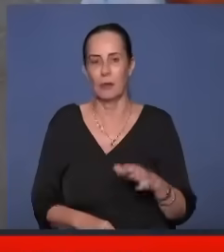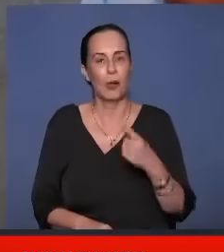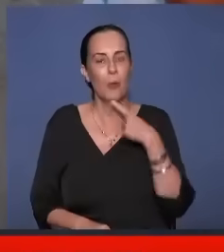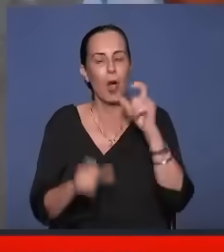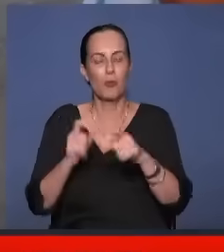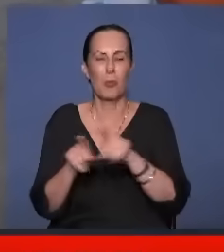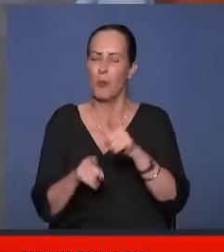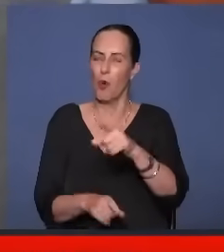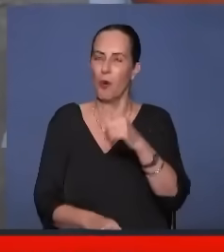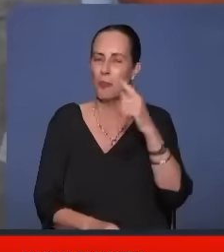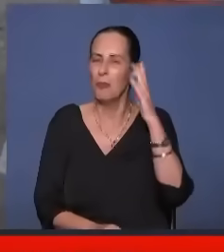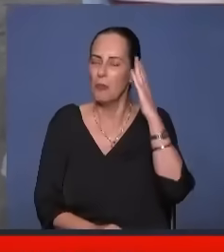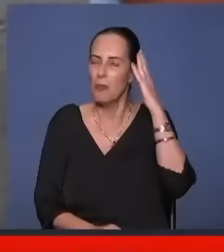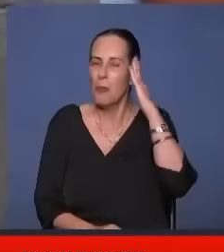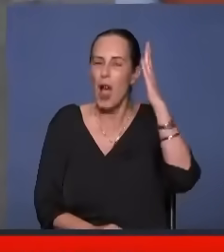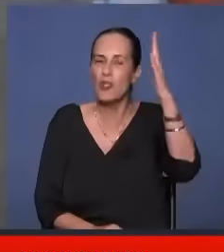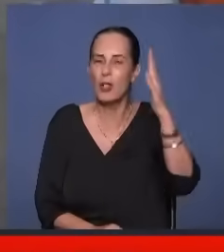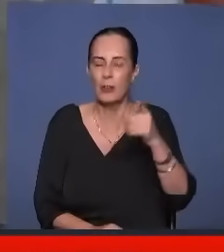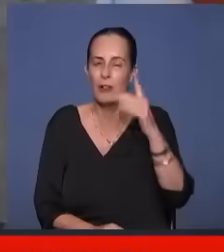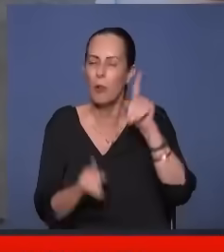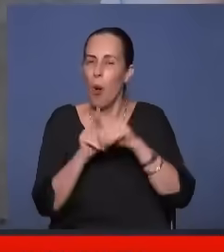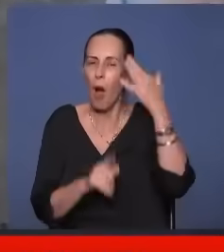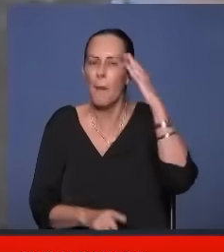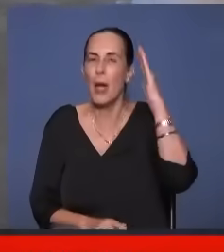שאתם משיחים? שמה? שאתם משיחים?